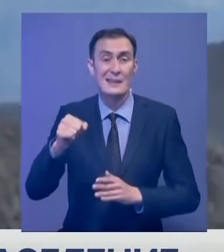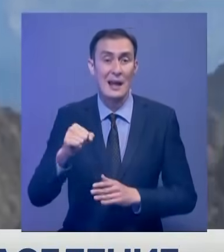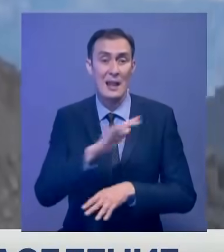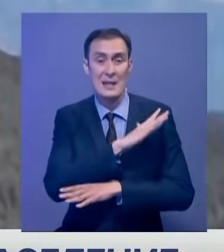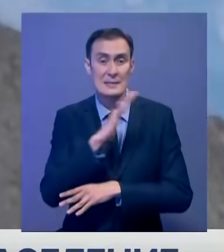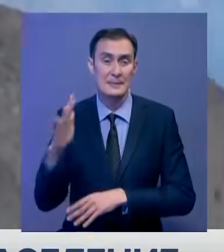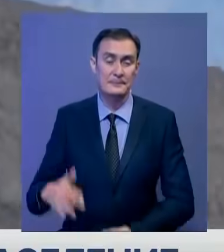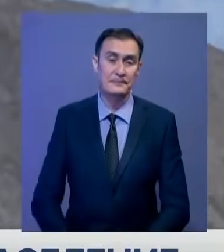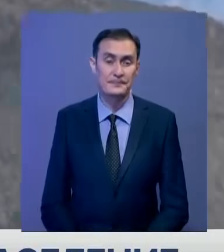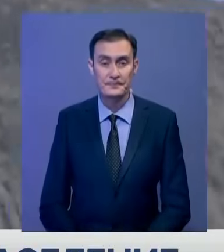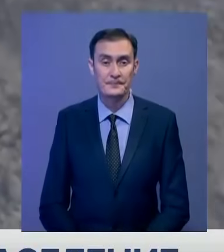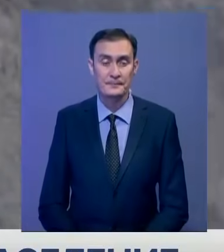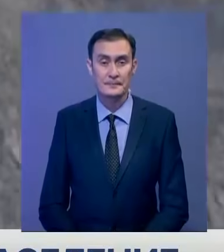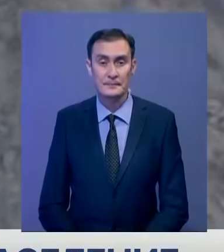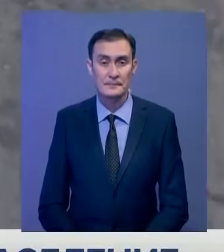гектаров.